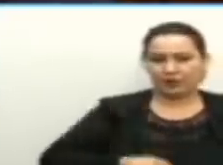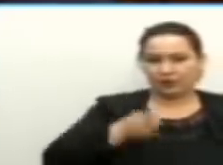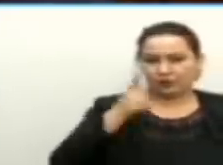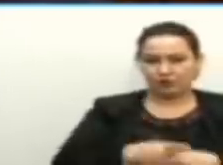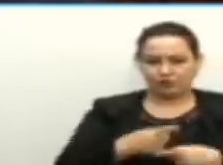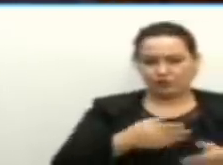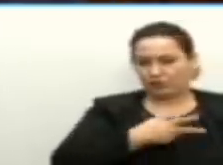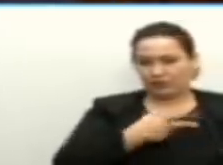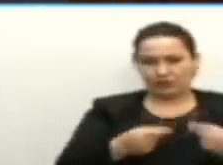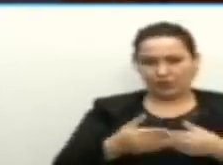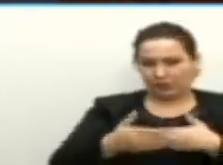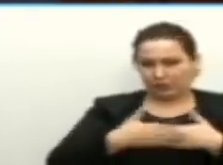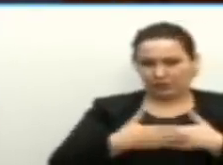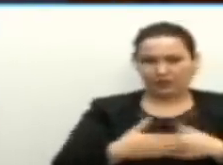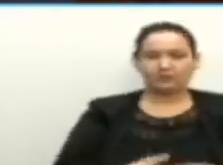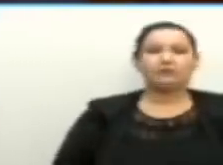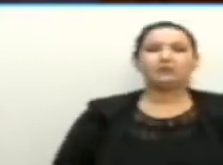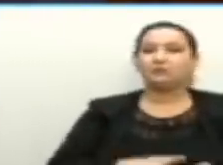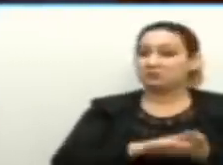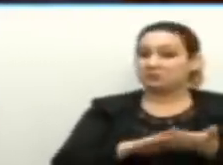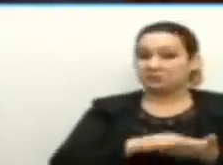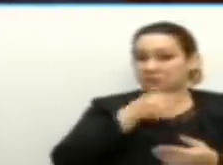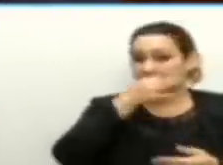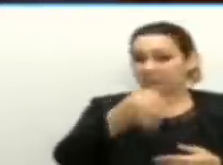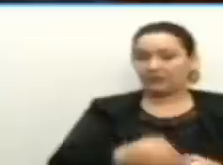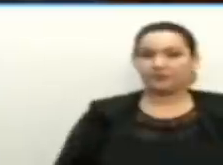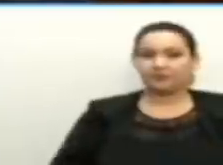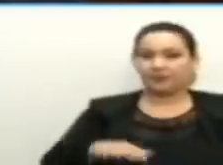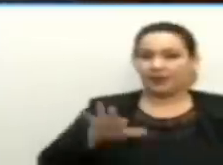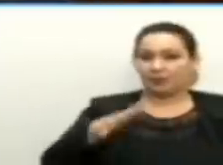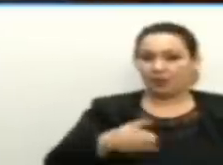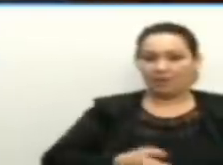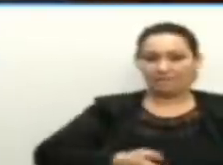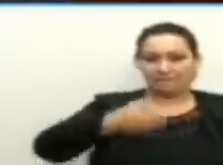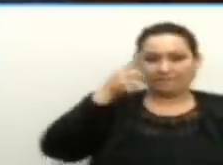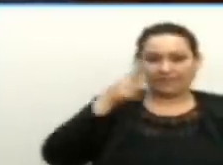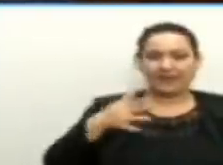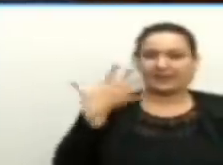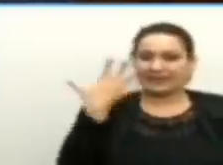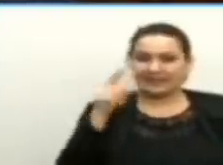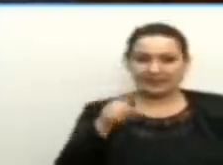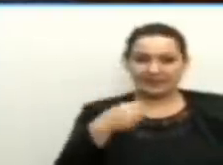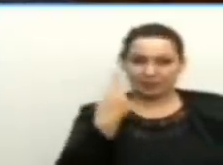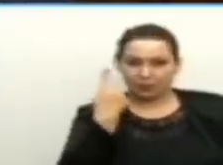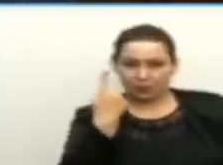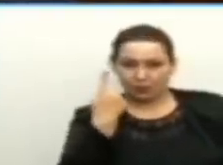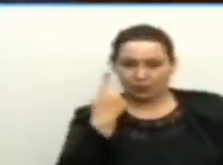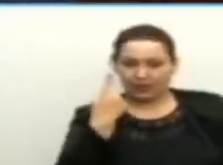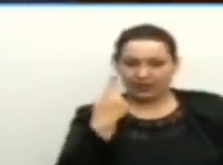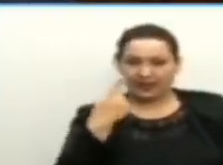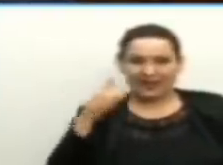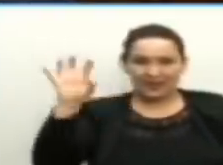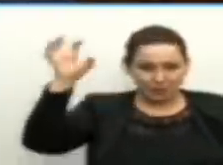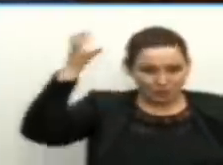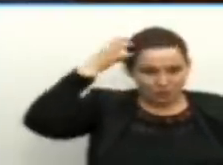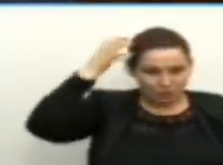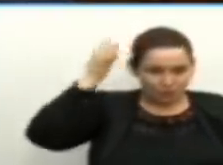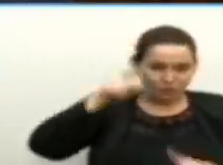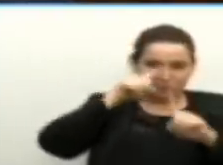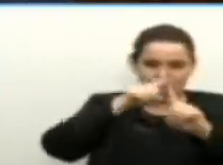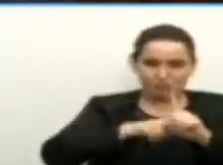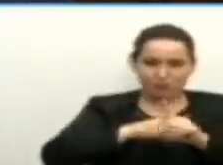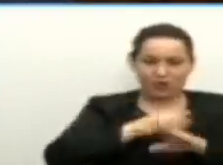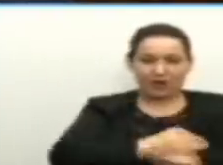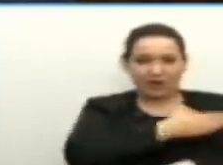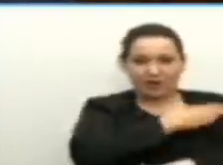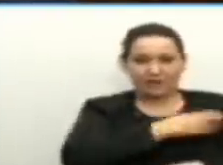الخصوص. اسمحوا لي أن أشير إلى أن معدل التضخم قد بلغ 5.1% في شهر أوت الماضي،